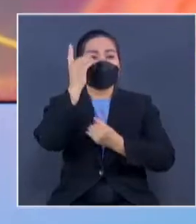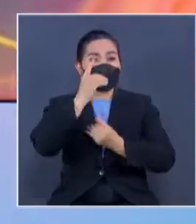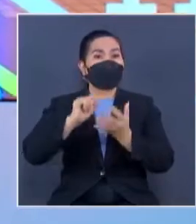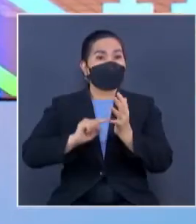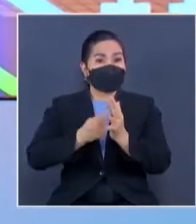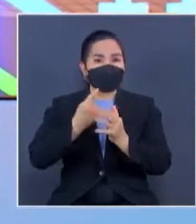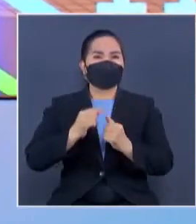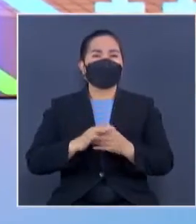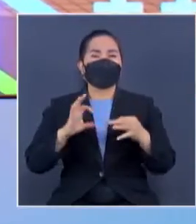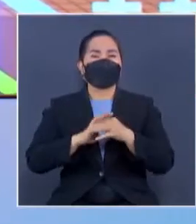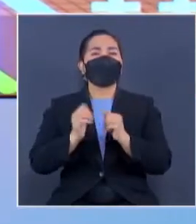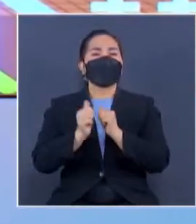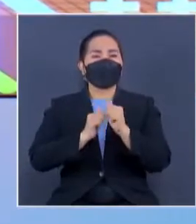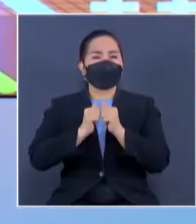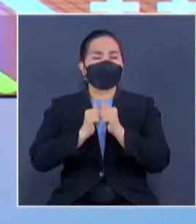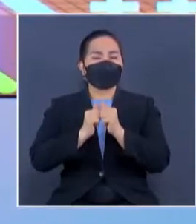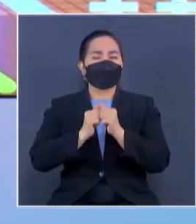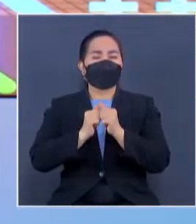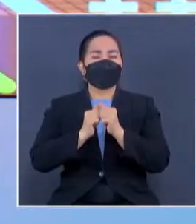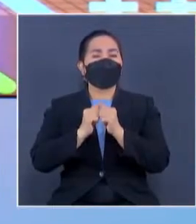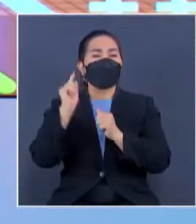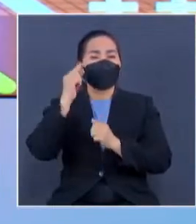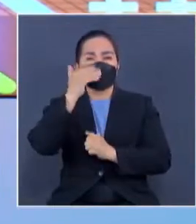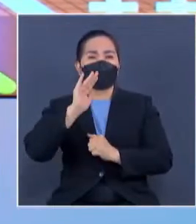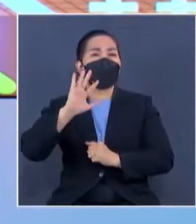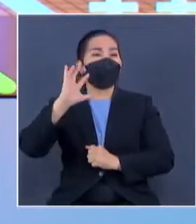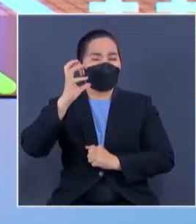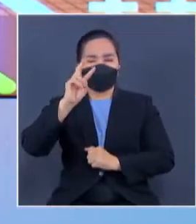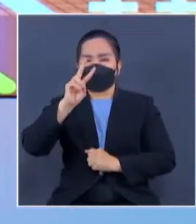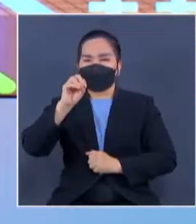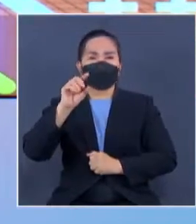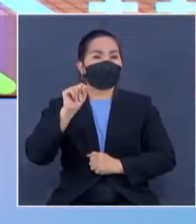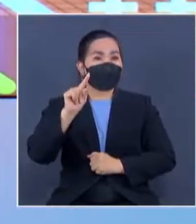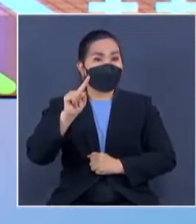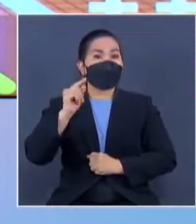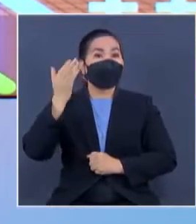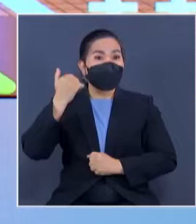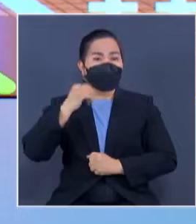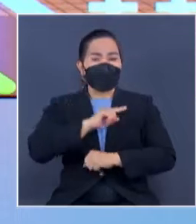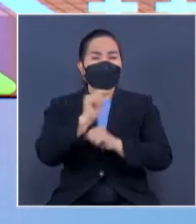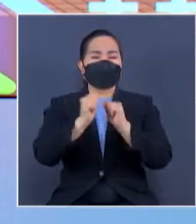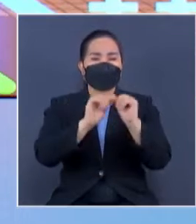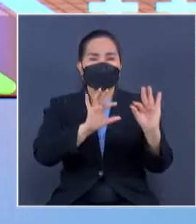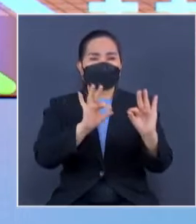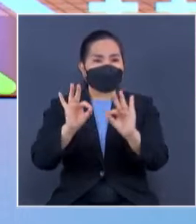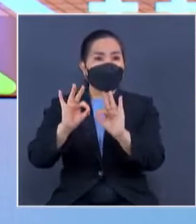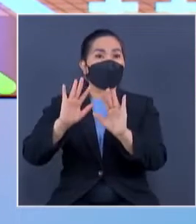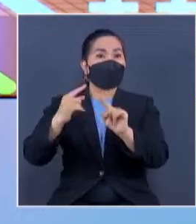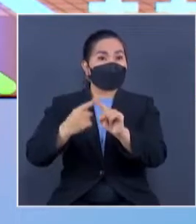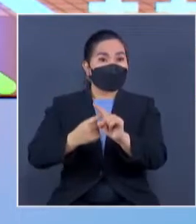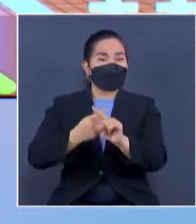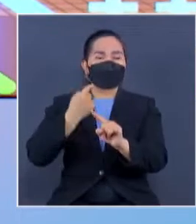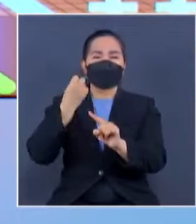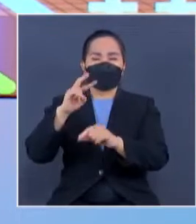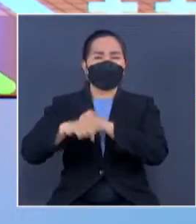เราเริ่มต้นกันด้วยข่าวการประกวด Miss World 2021นะคะหลังจากที่ก่อนหน้านี้ได้มีการประกาศเลื่อนการประกวดไปเมื่อช่วงเดือนธันวาคมปี